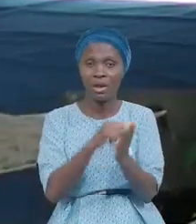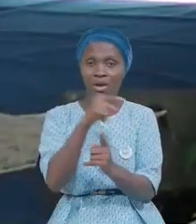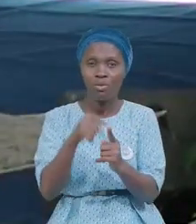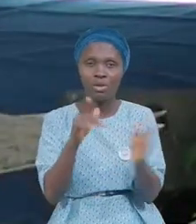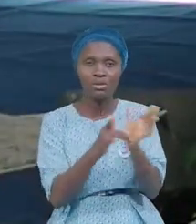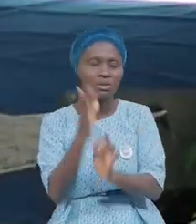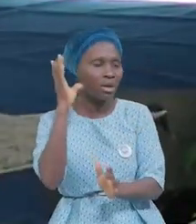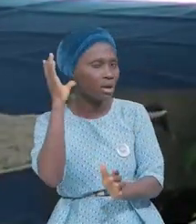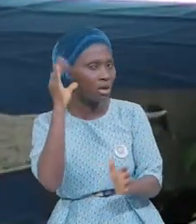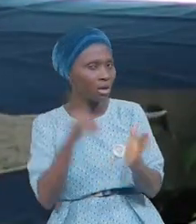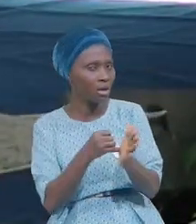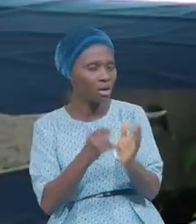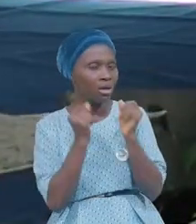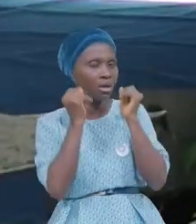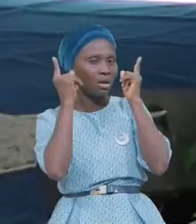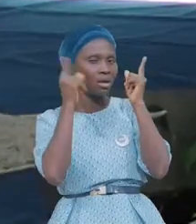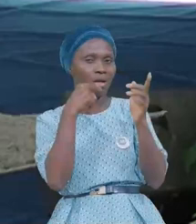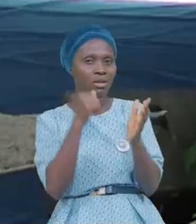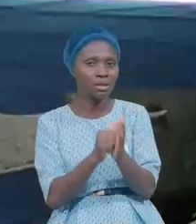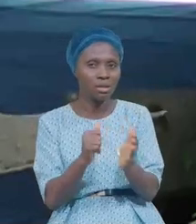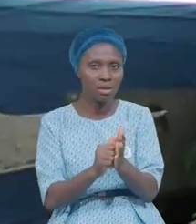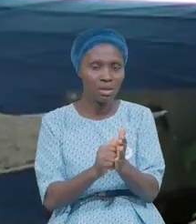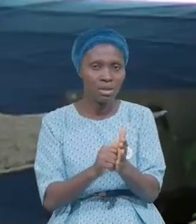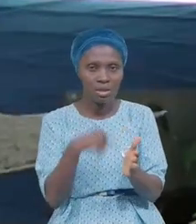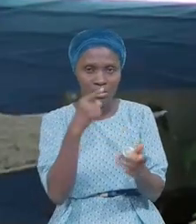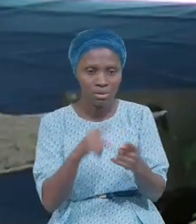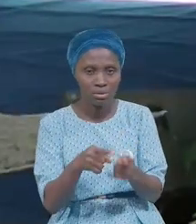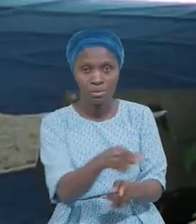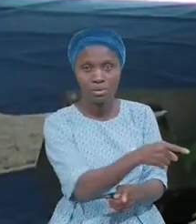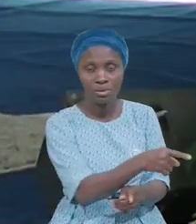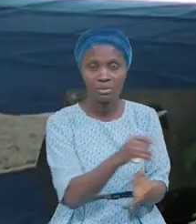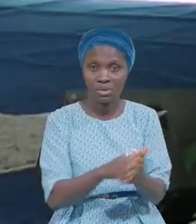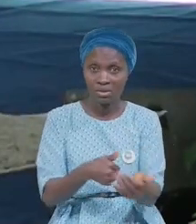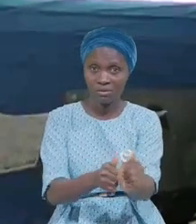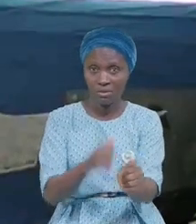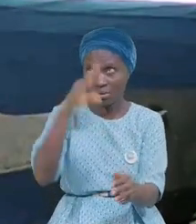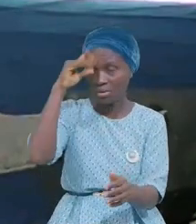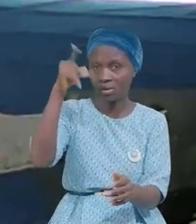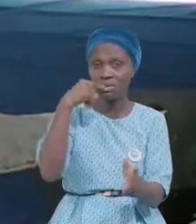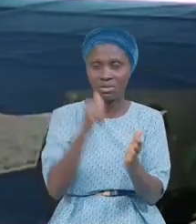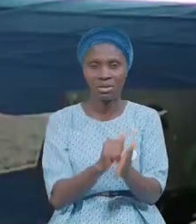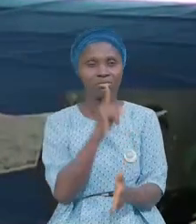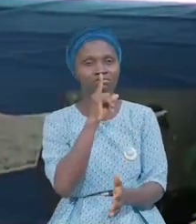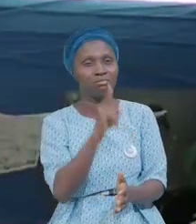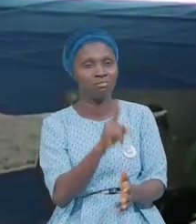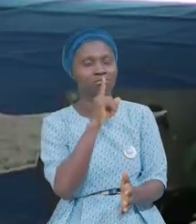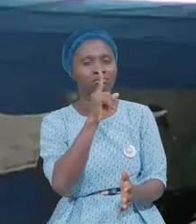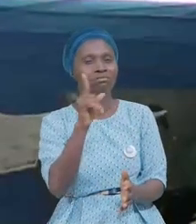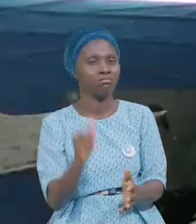fut dans l'étonnement et dit à ceux qui le suivaient, je vous le dis en